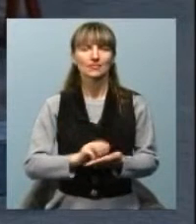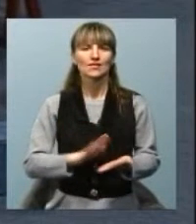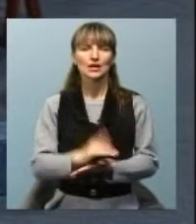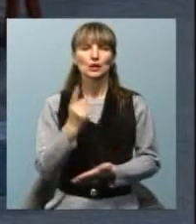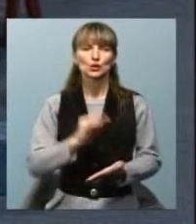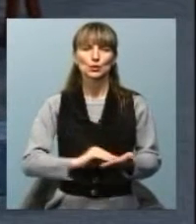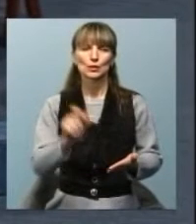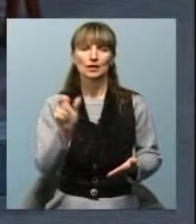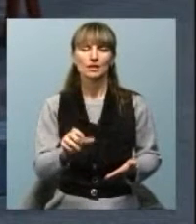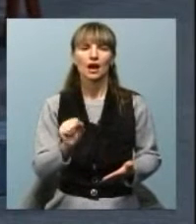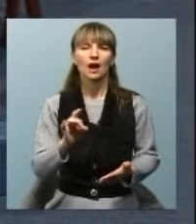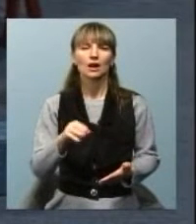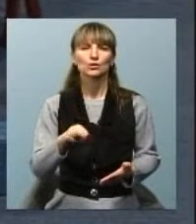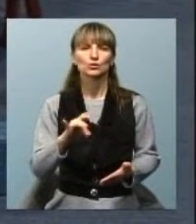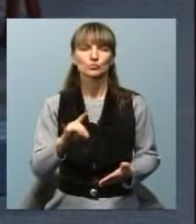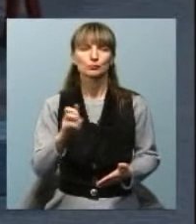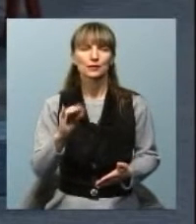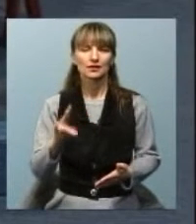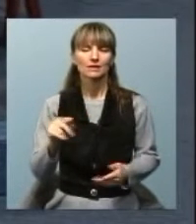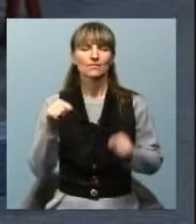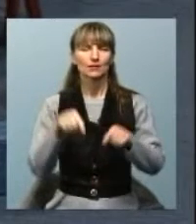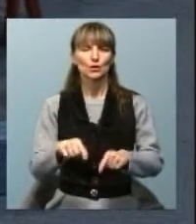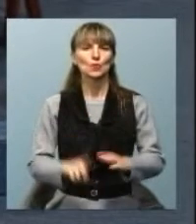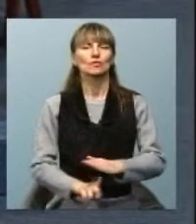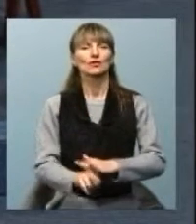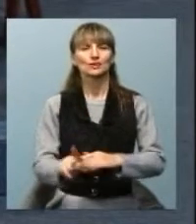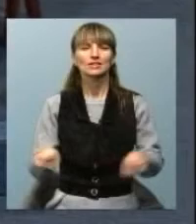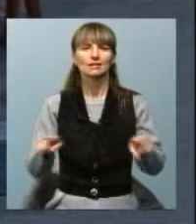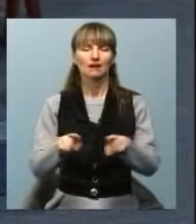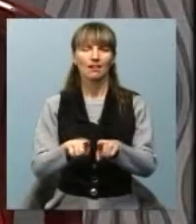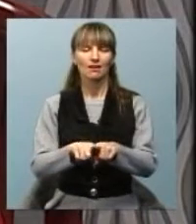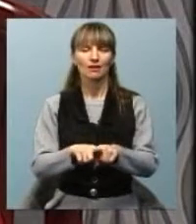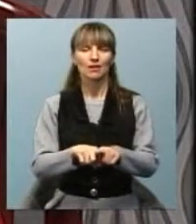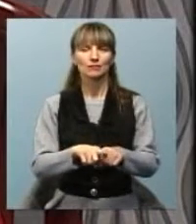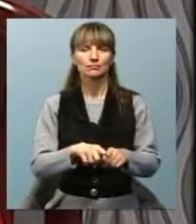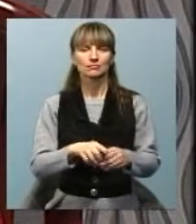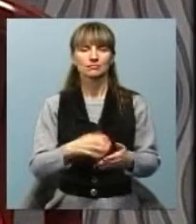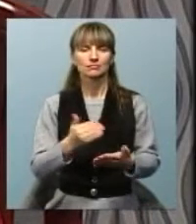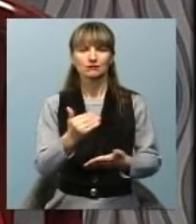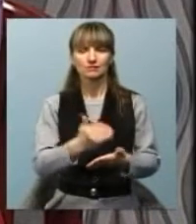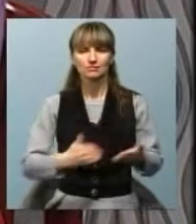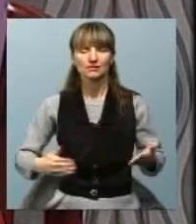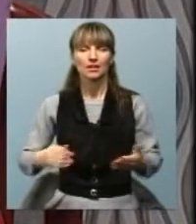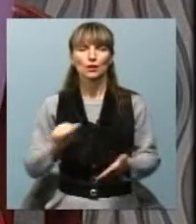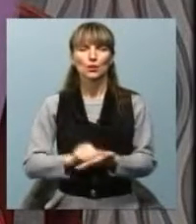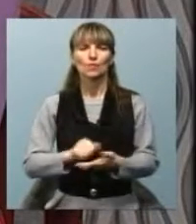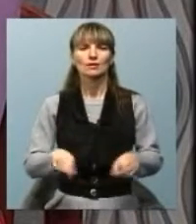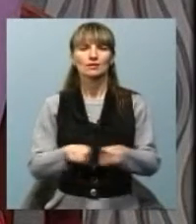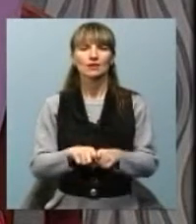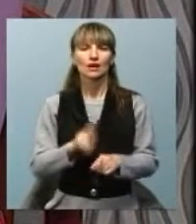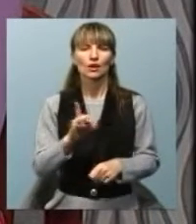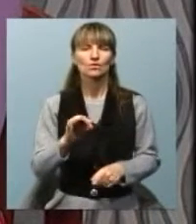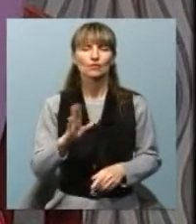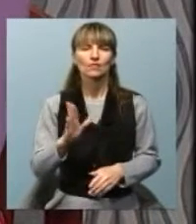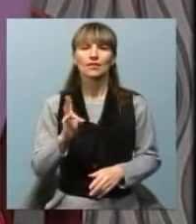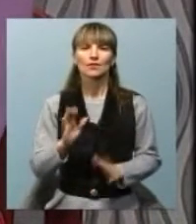один журналіст – Артур Він. Саме відтоді і почалася така от тенденція друкування цих кросвордів. Не тільки в газетах, а й в дуже